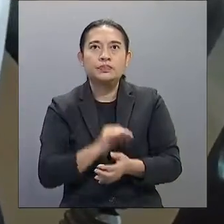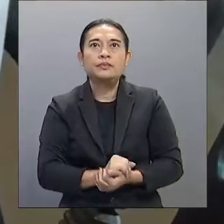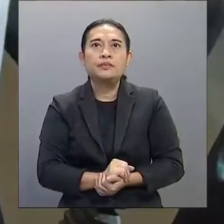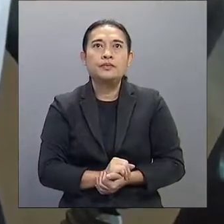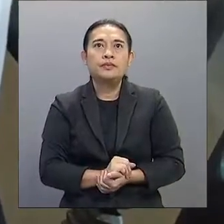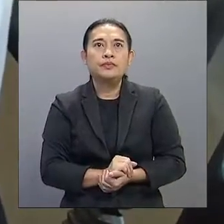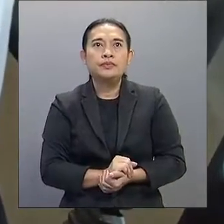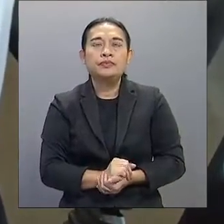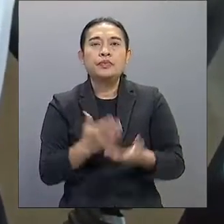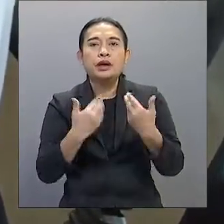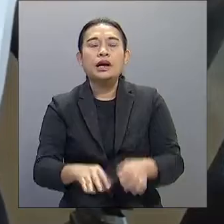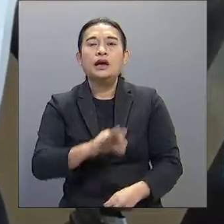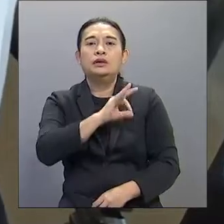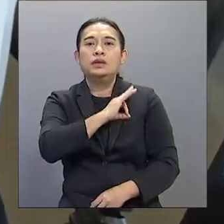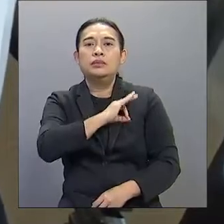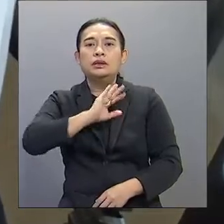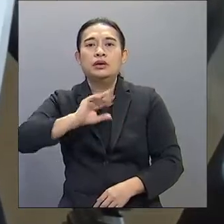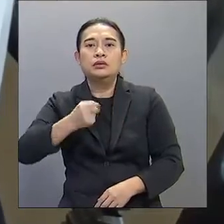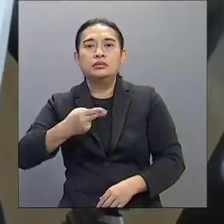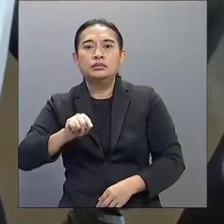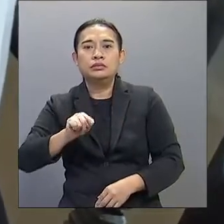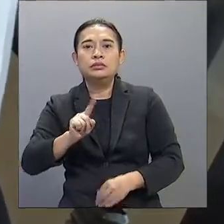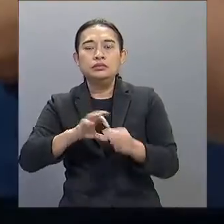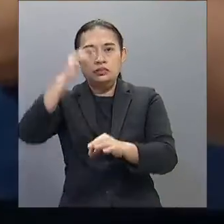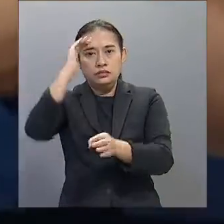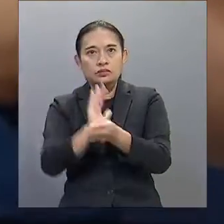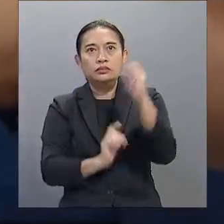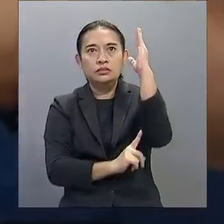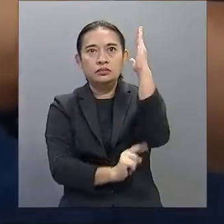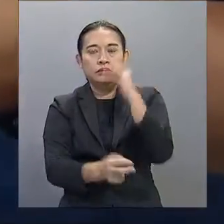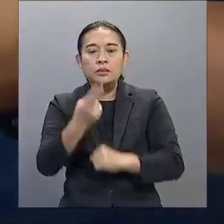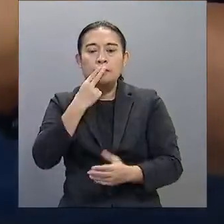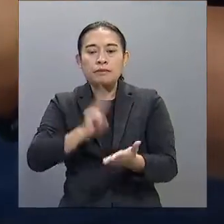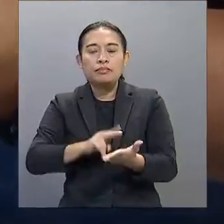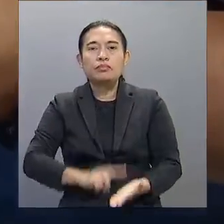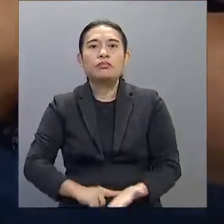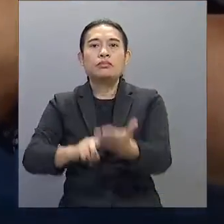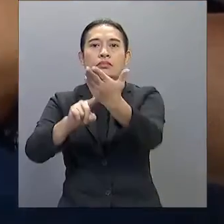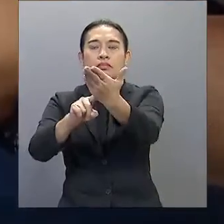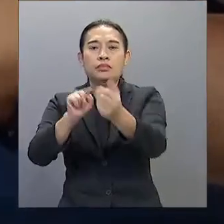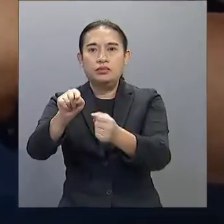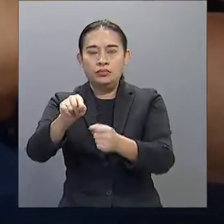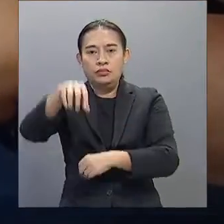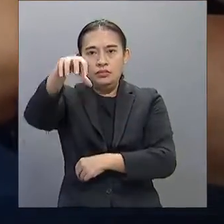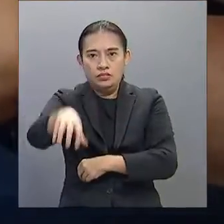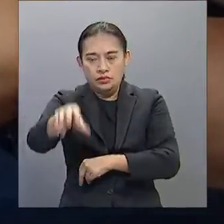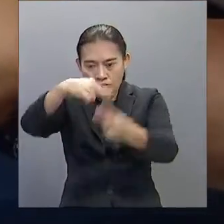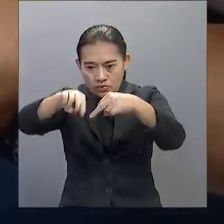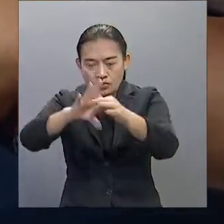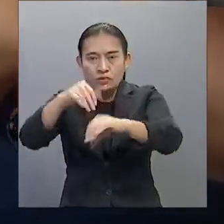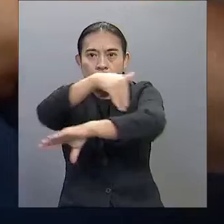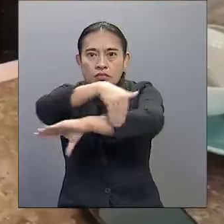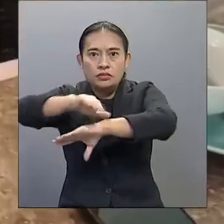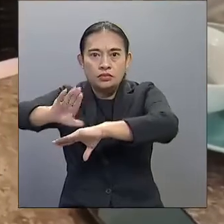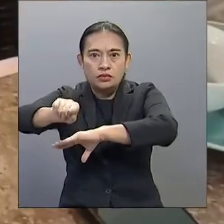จากนั้นสมาทิกสหากรอองชรัฟตำรวจปรั่ง ธรรนั้งซือถึงสำนักงานตรวจบันชีสหากรจหวัดตรังเลยนะคะ